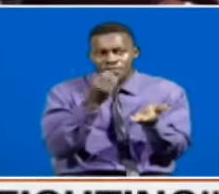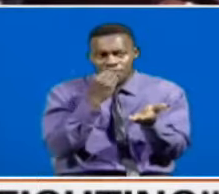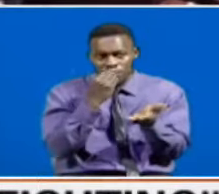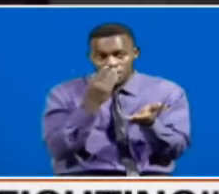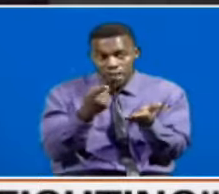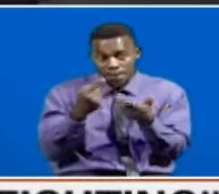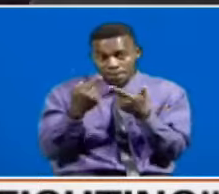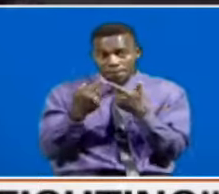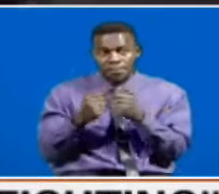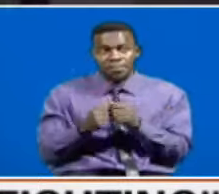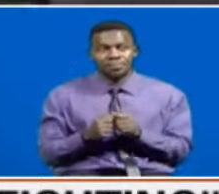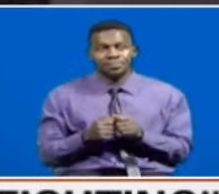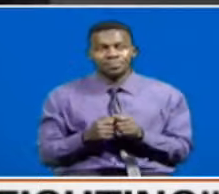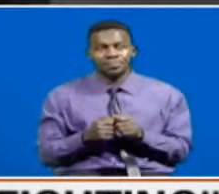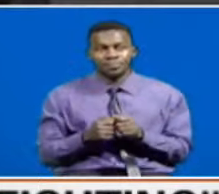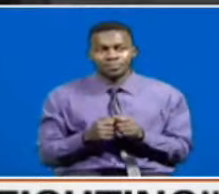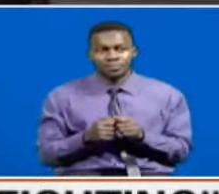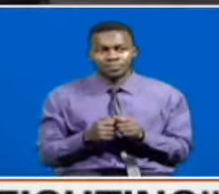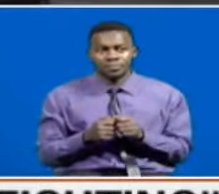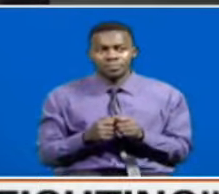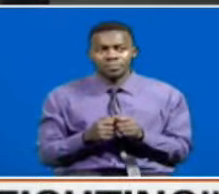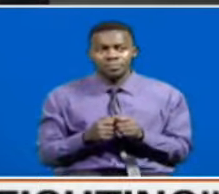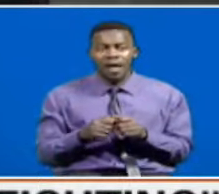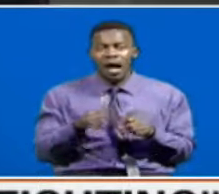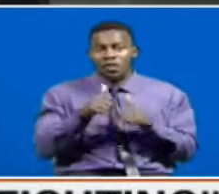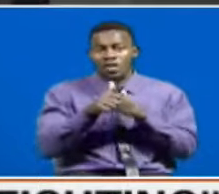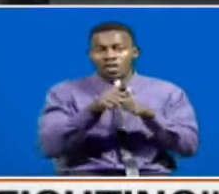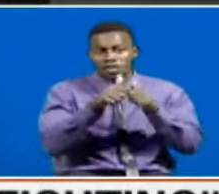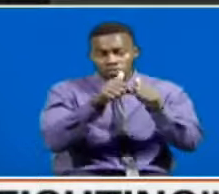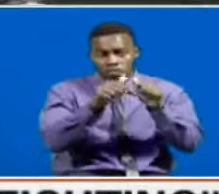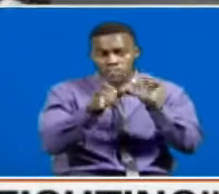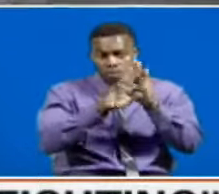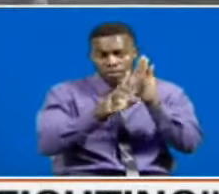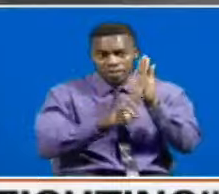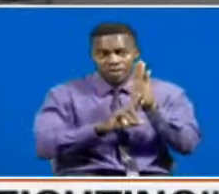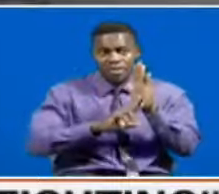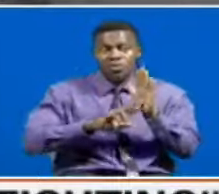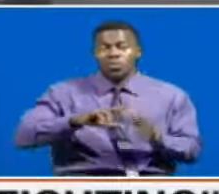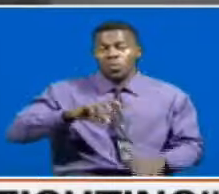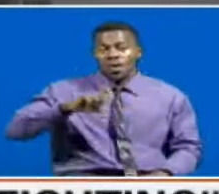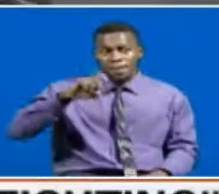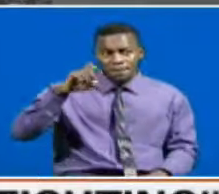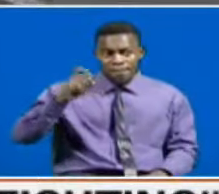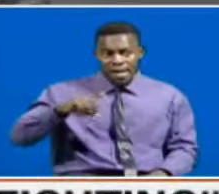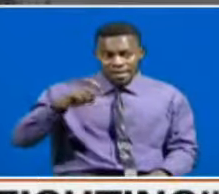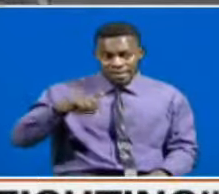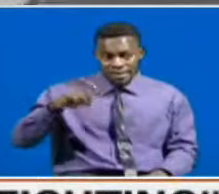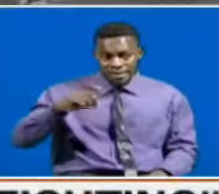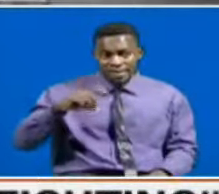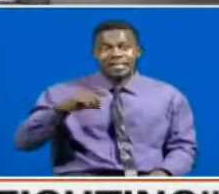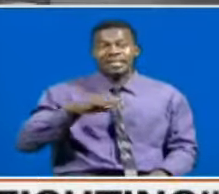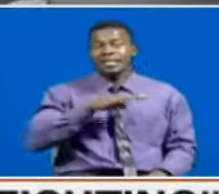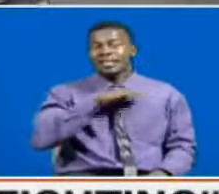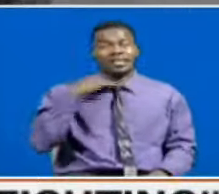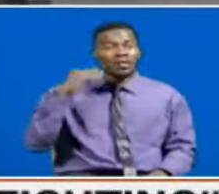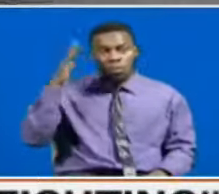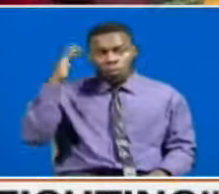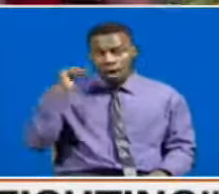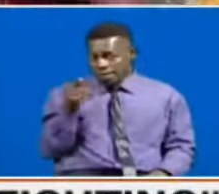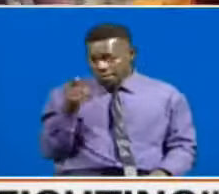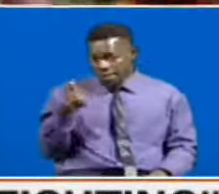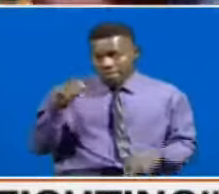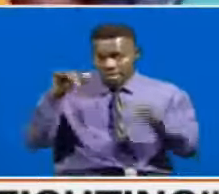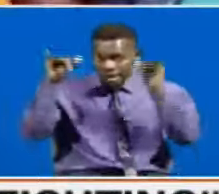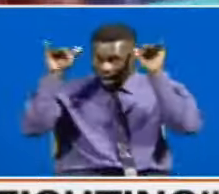akawa na hasira. Kufanya hivi kulingana na wapenzi wa mchezo huu ni lazima, kwani kumwacha fahali aliyesababisha mauti ni nuksi,